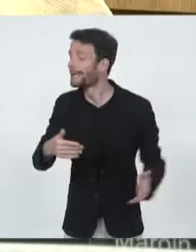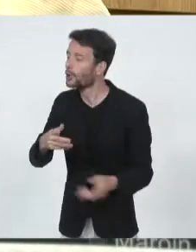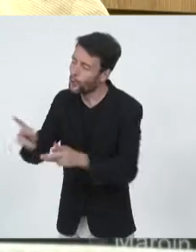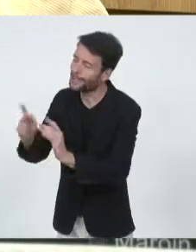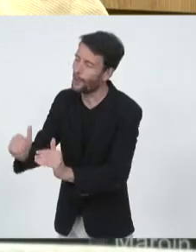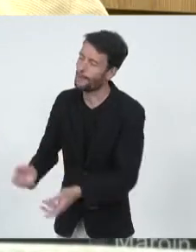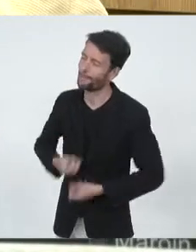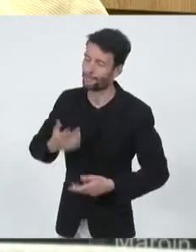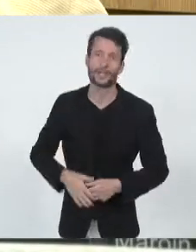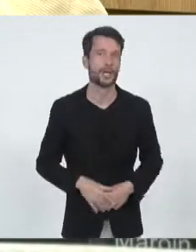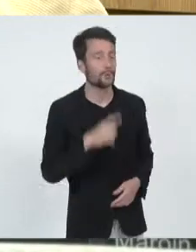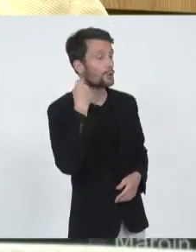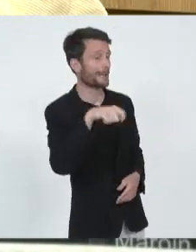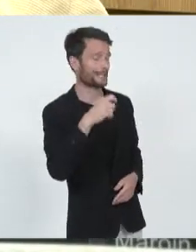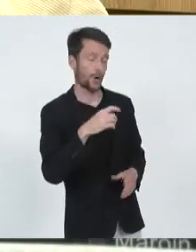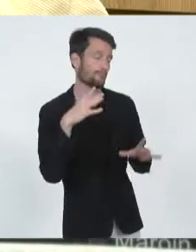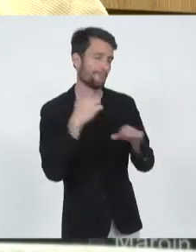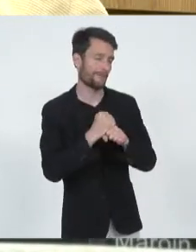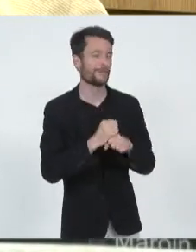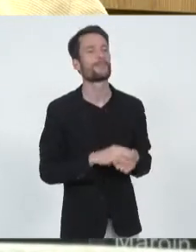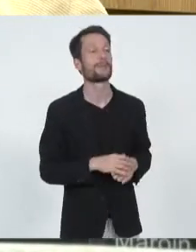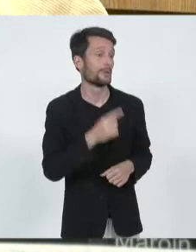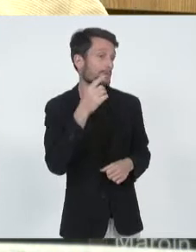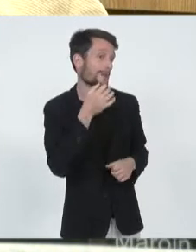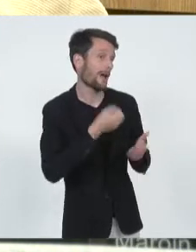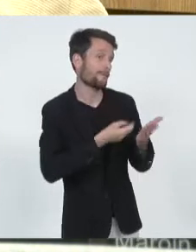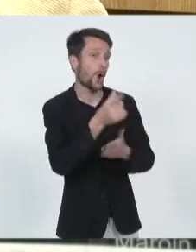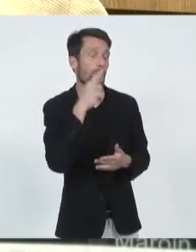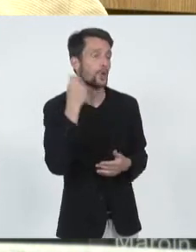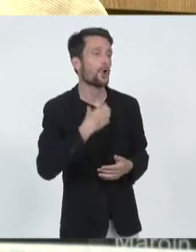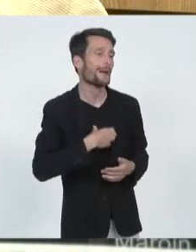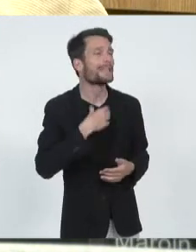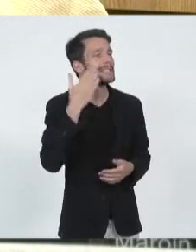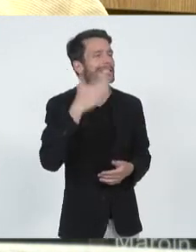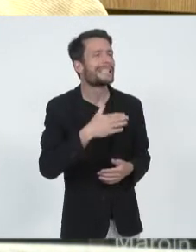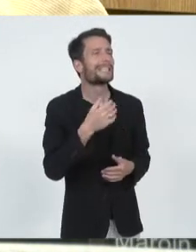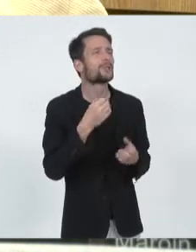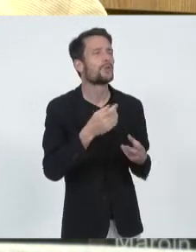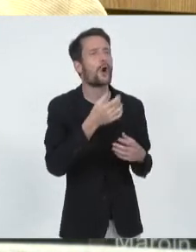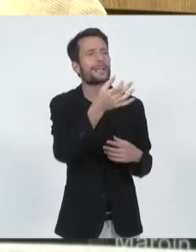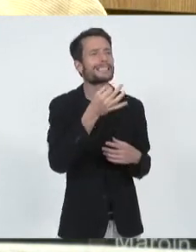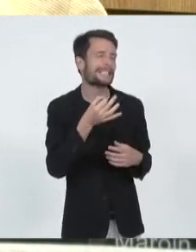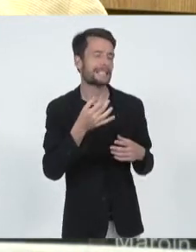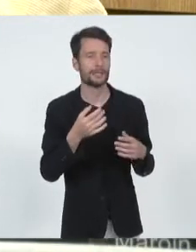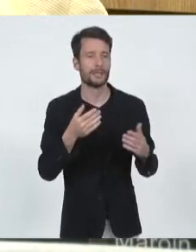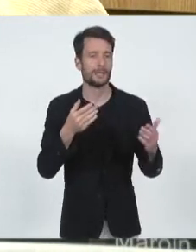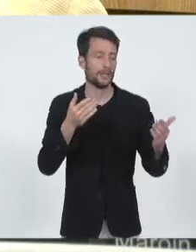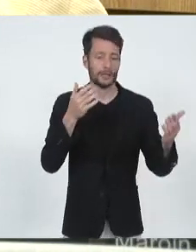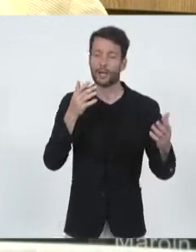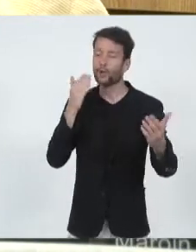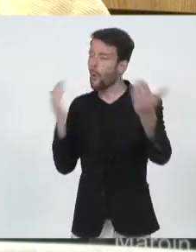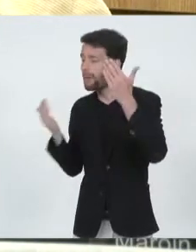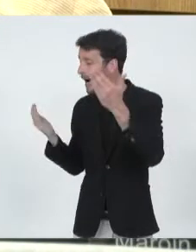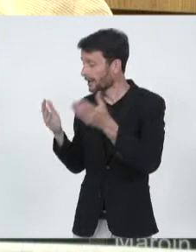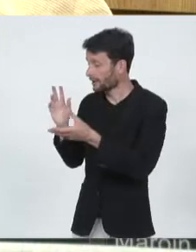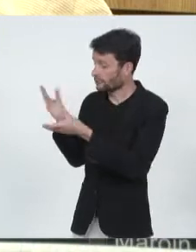brève. Simplement pour dire à Monsieur le prêtre que je sais qu'il utilise souvent l'expression « comparaison n'est pas raison ». Donc je pense que ça peut aussi